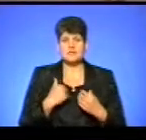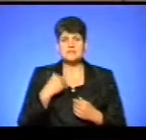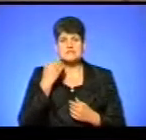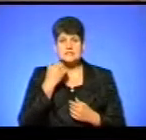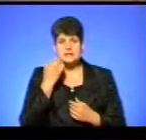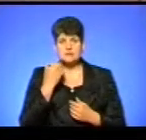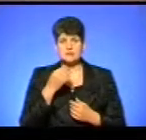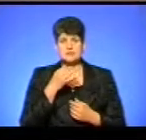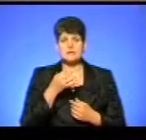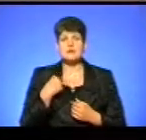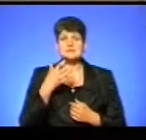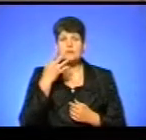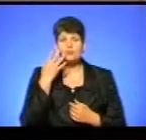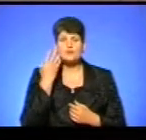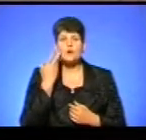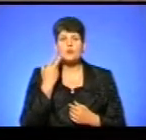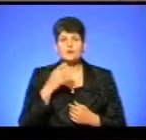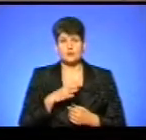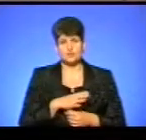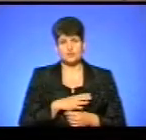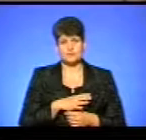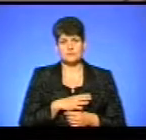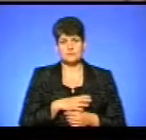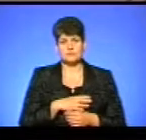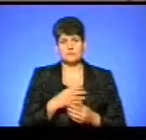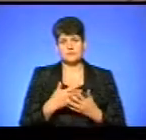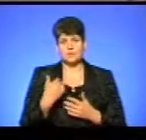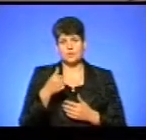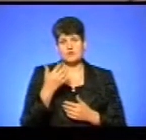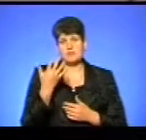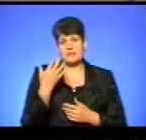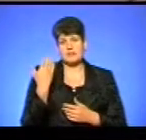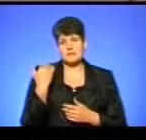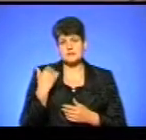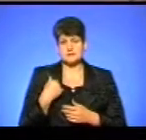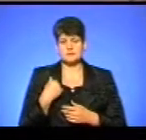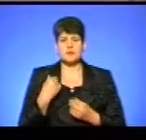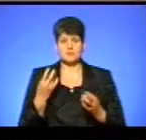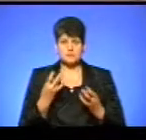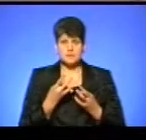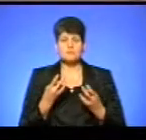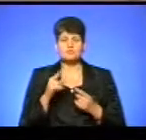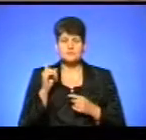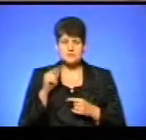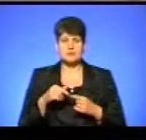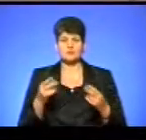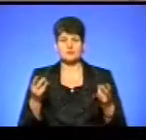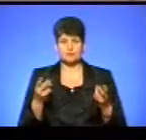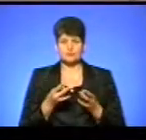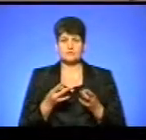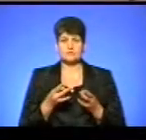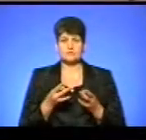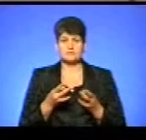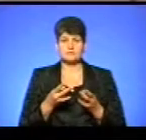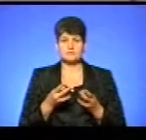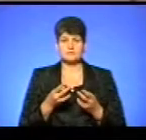я забула, коли була. Ну, років 5 назад. А потрібно? Знаю, що потрібно, а знаєте,